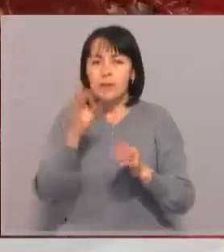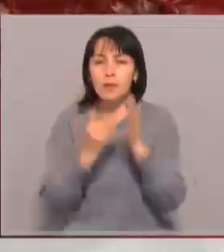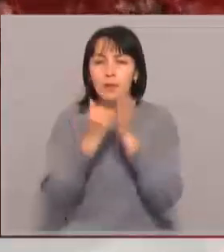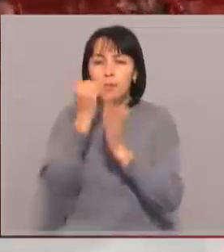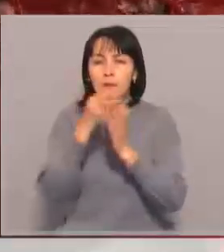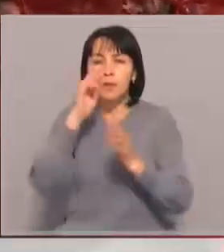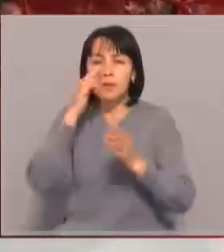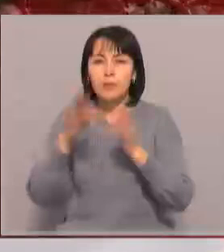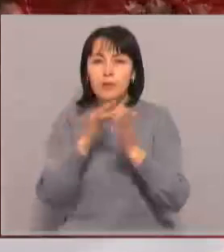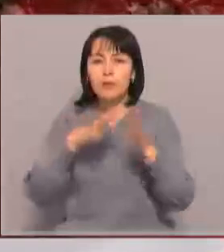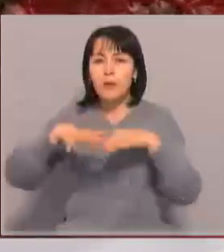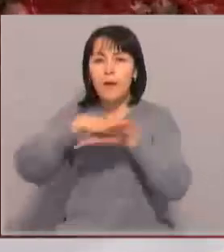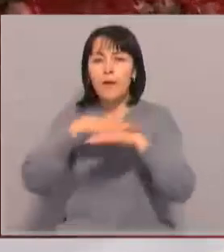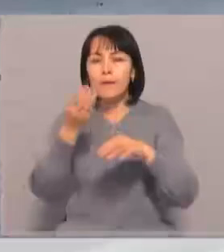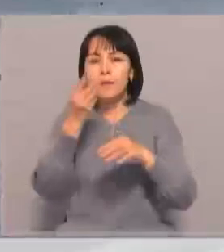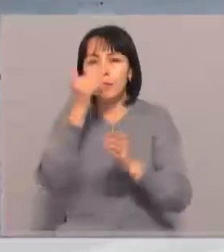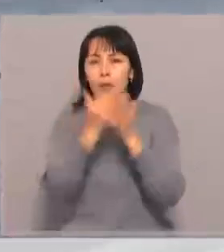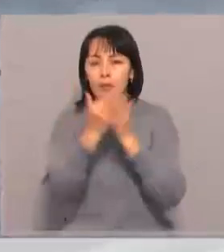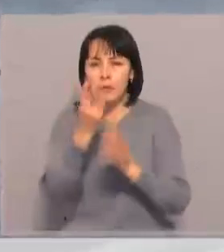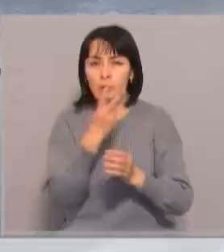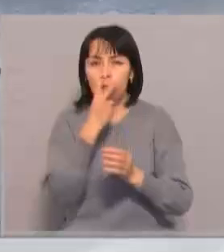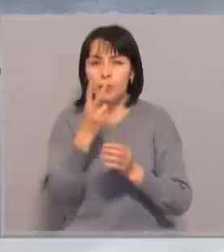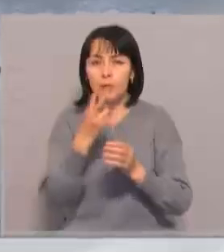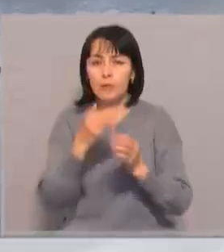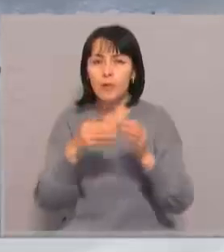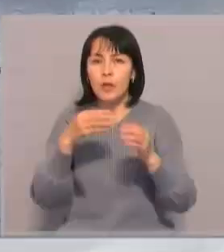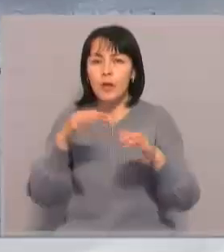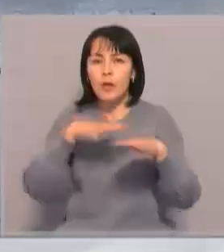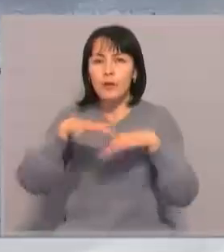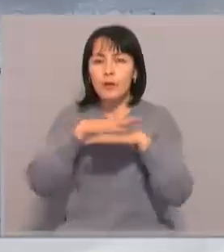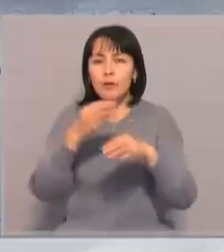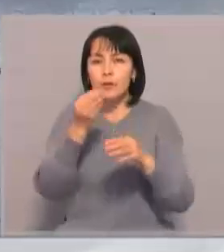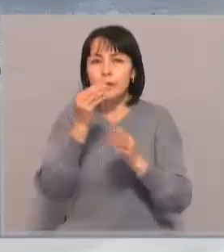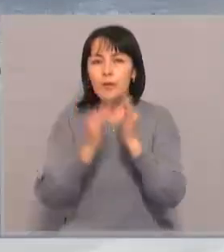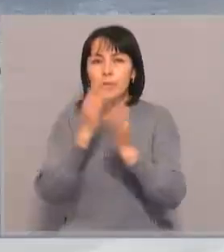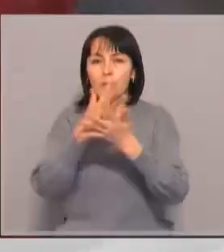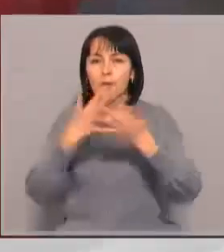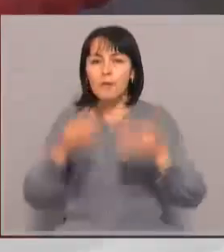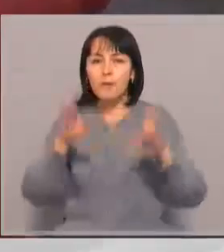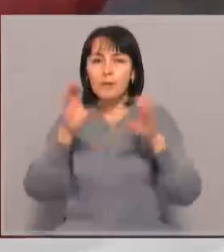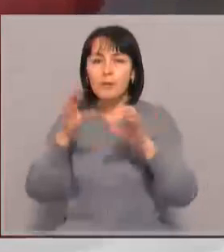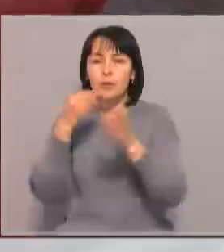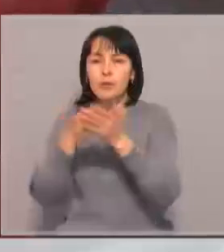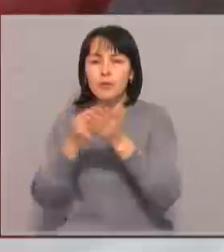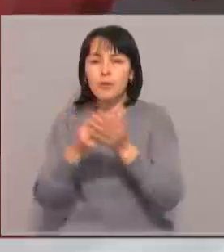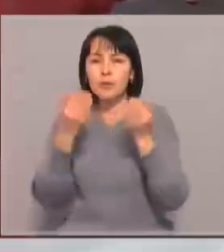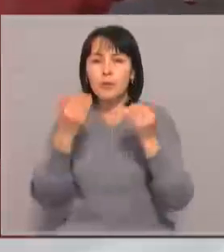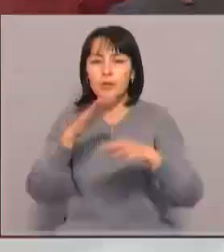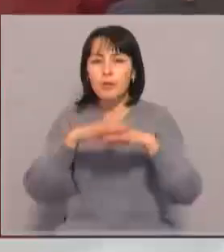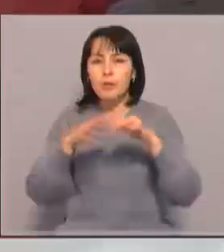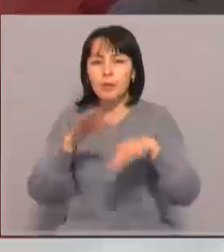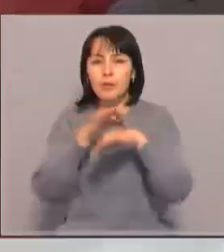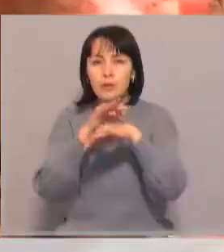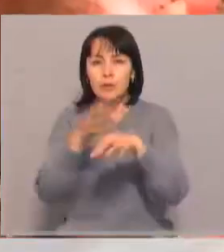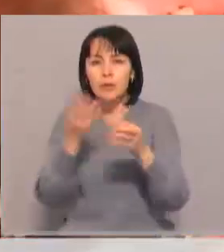қымбаттаған. Шымкент базарларында да баға өскені байқалады. Көтерме базардан көкөніс алып шағын дүкенде сататындар тұтынушының қолына